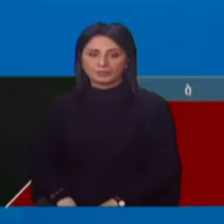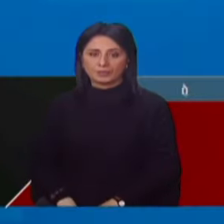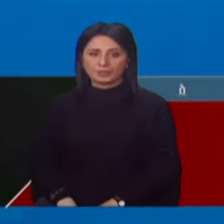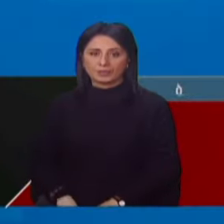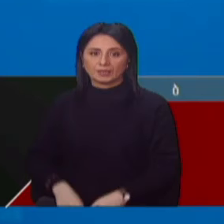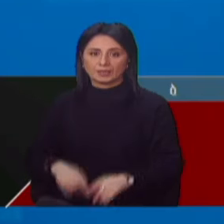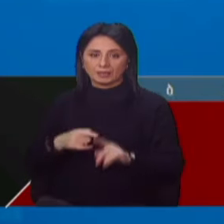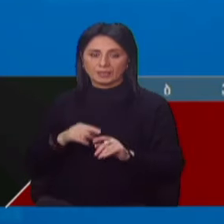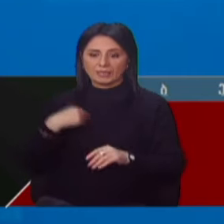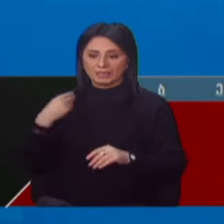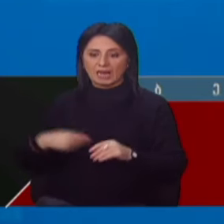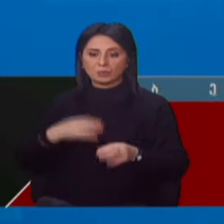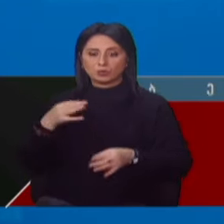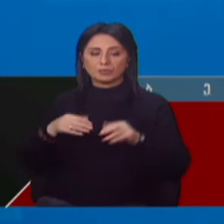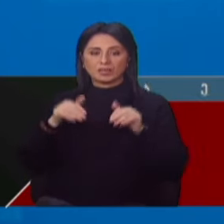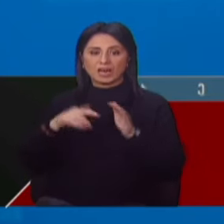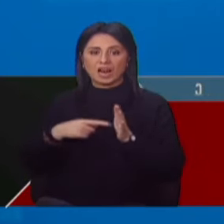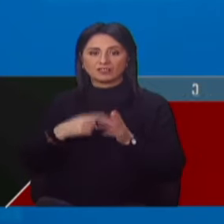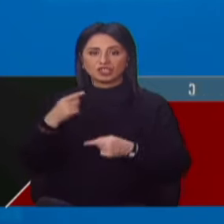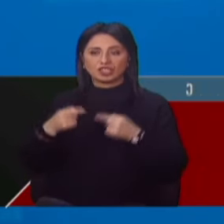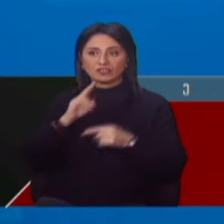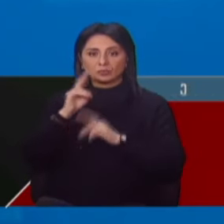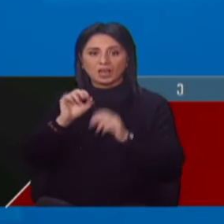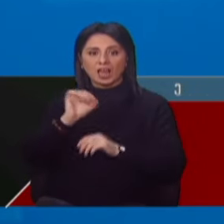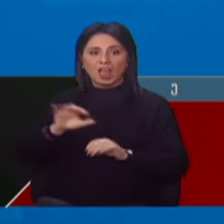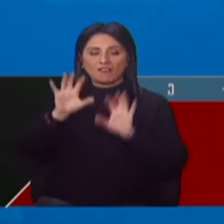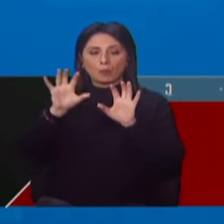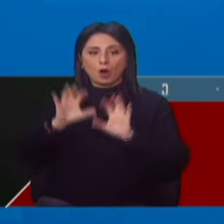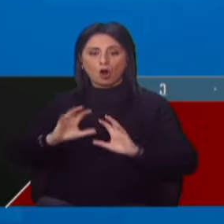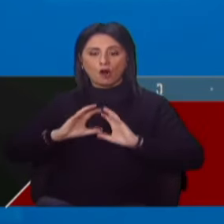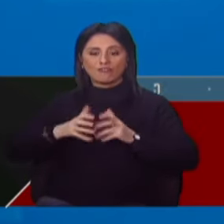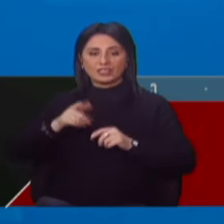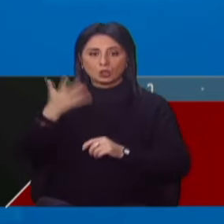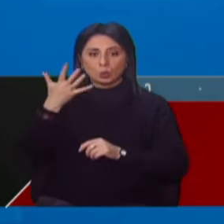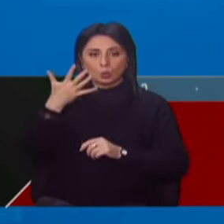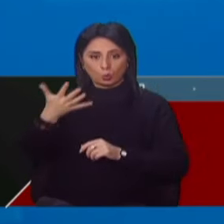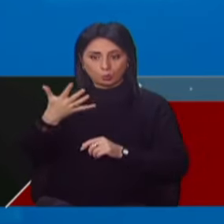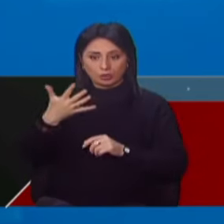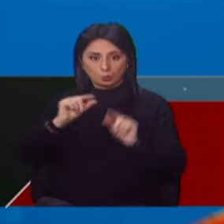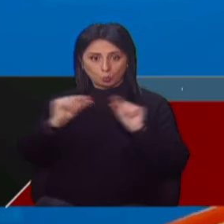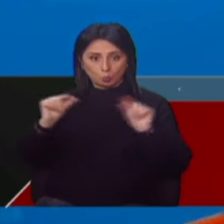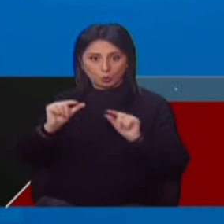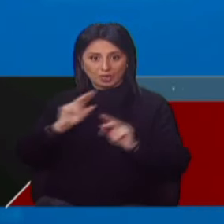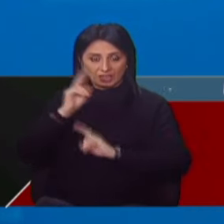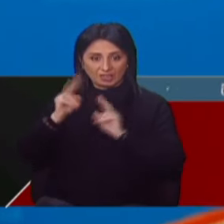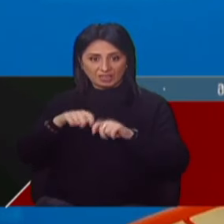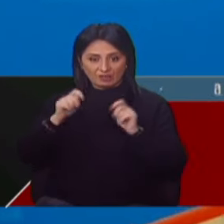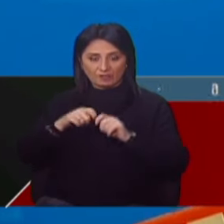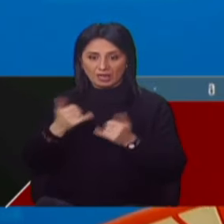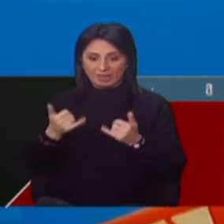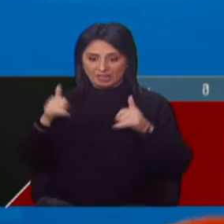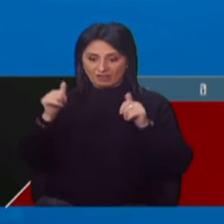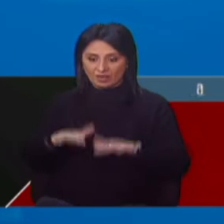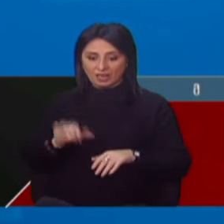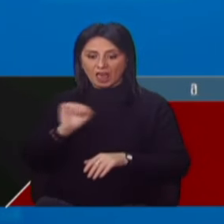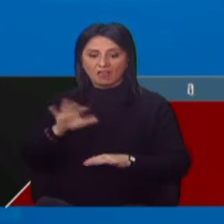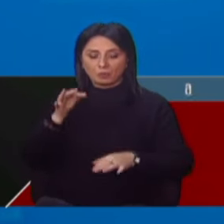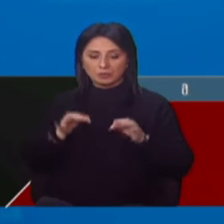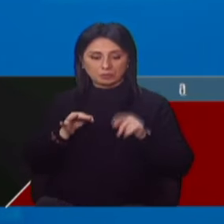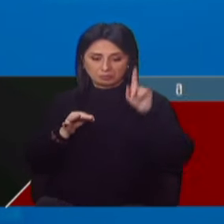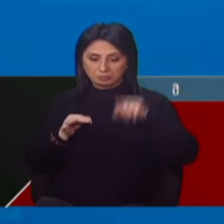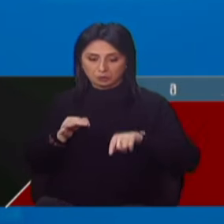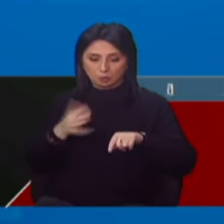მომჩვენები სტრასბურგის სასამართლოში დაობდნენ ევროპული კონვენციის 5 მოხლის დარღვევაზე და დღევანდელი გადაწყვეტილებით ევროპულმა